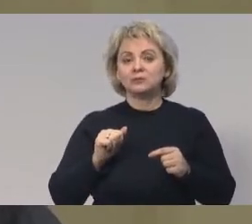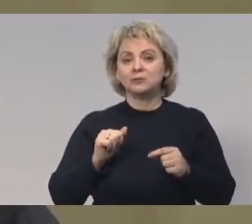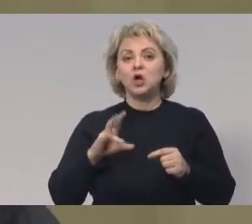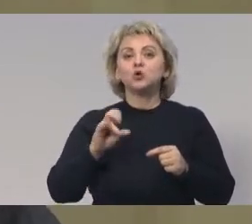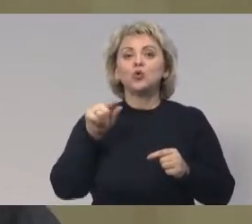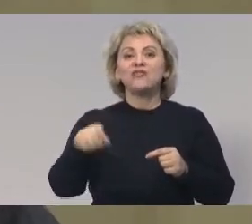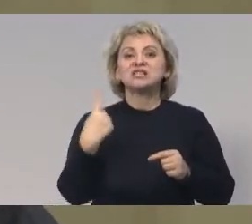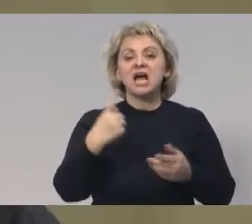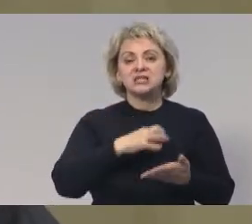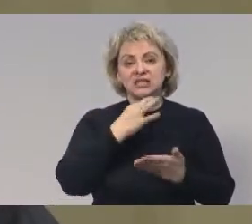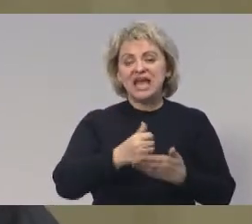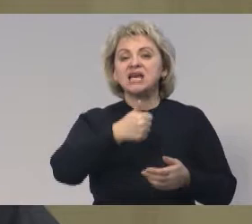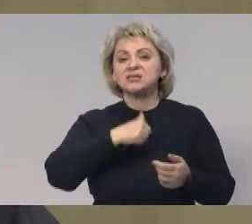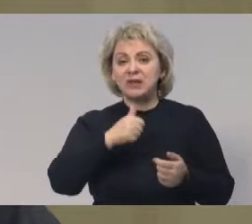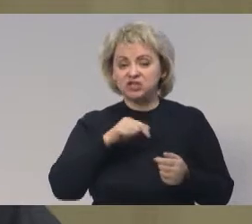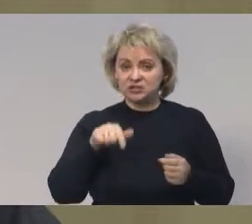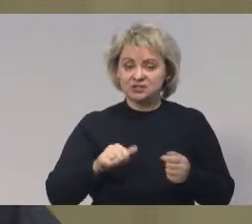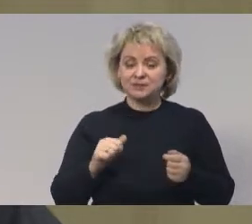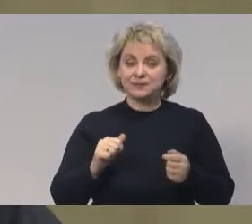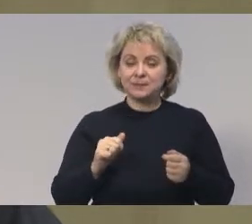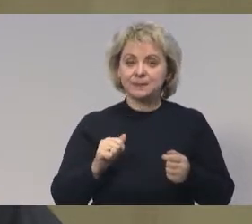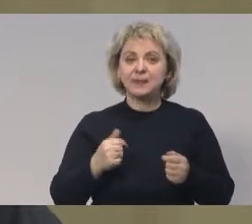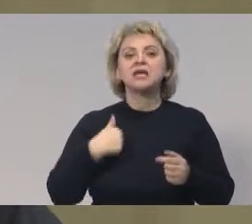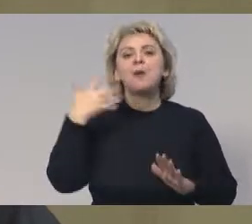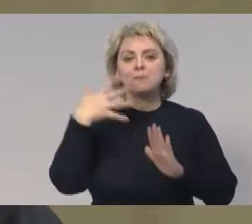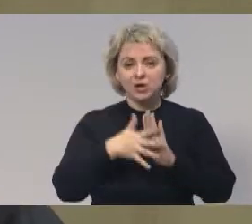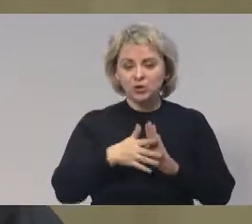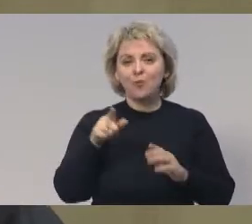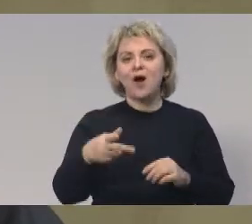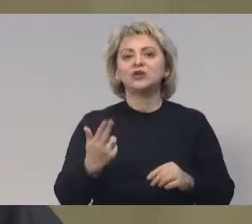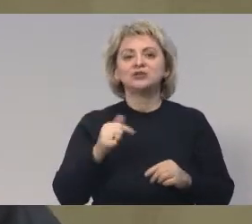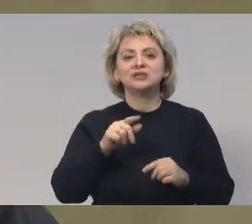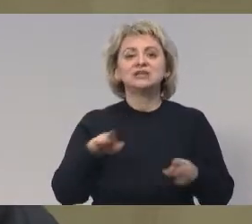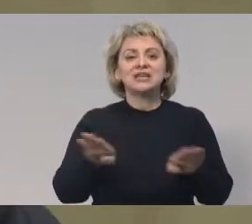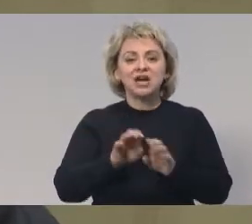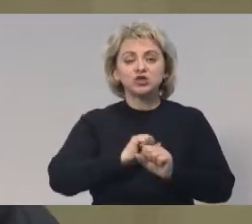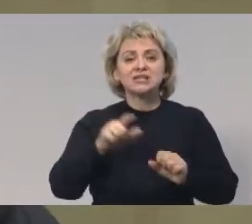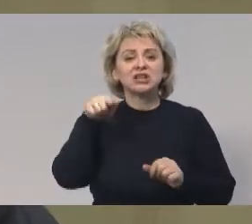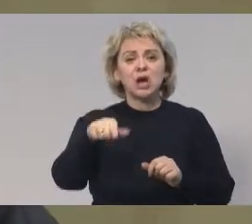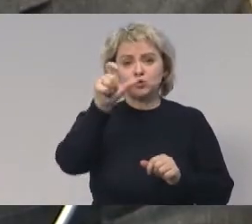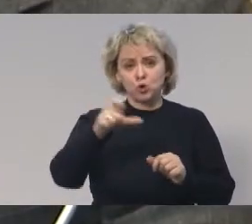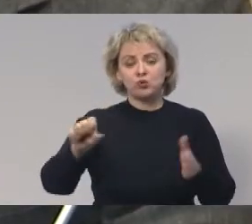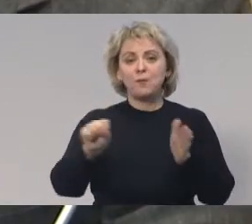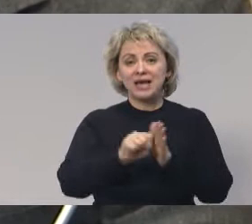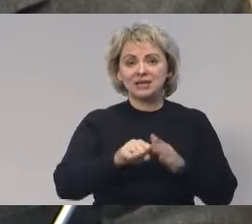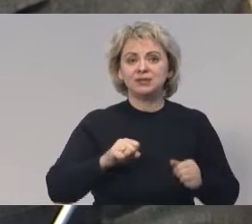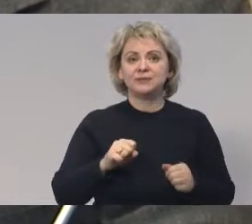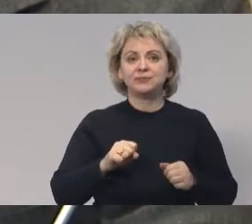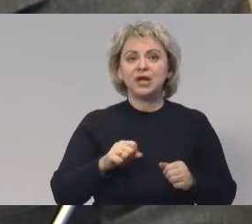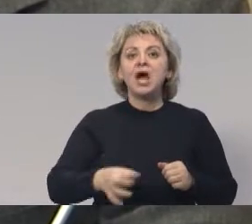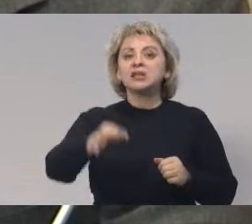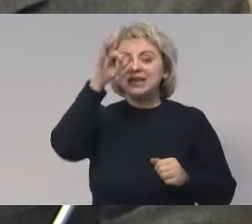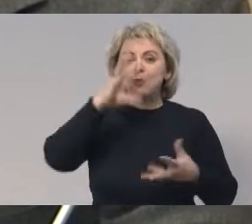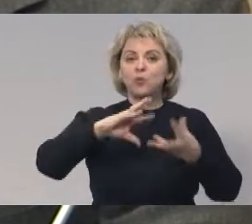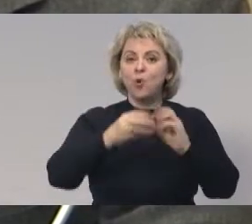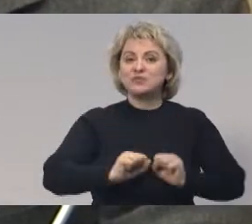Ну, у вас один ответ, экспертиз. Ну, я понимаю, но так же нельзя, там же люди уже погибли. Напомню,